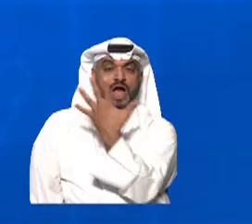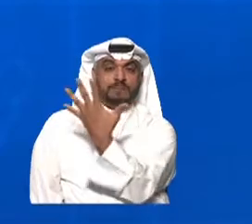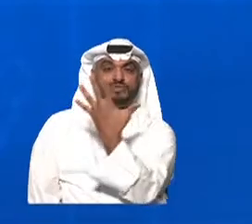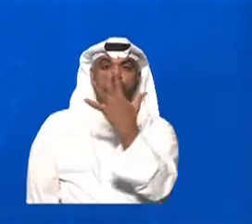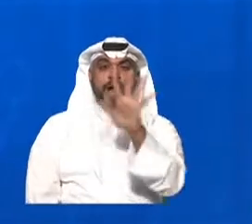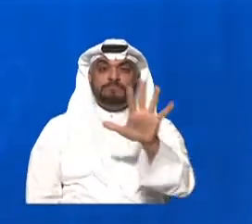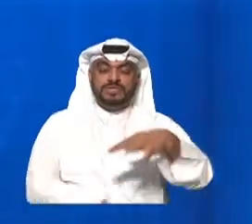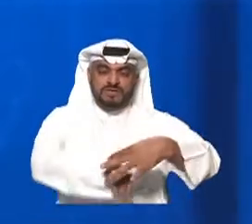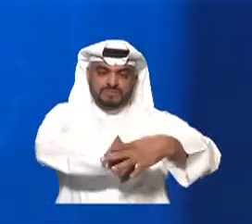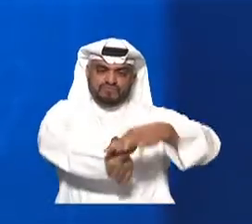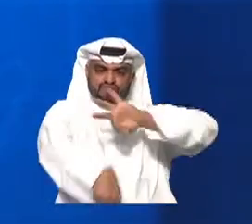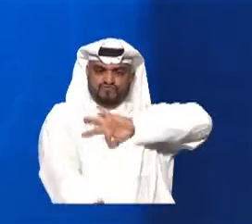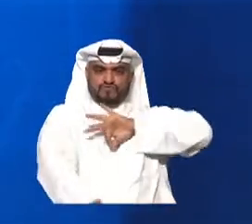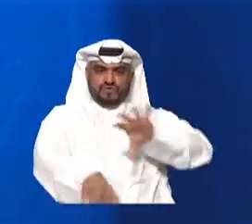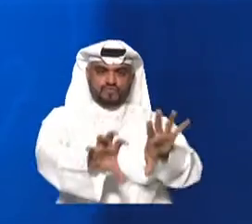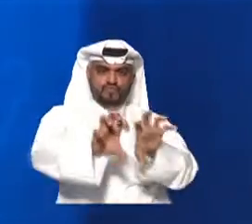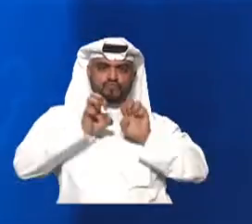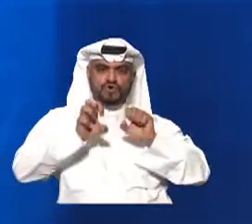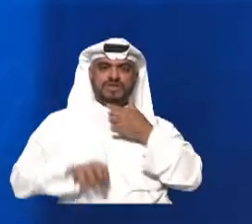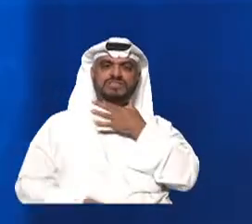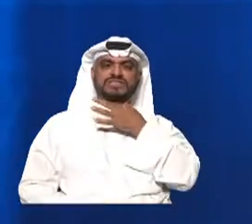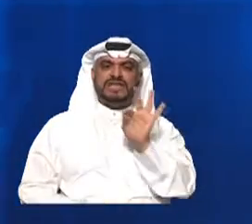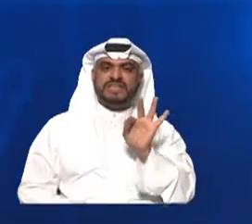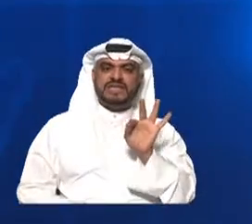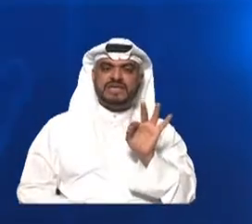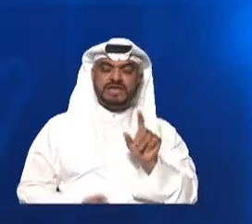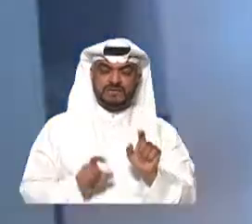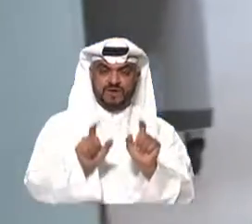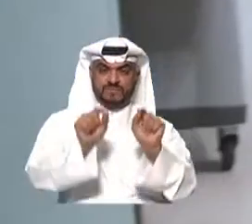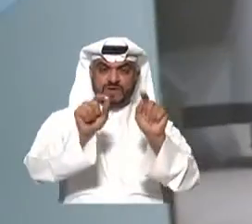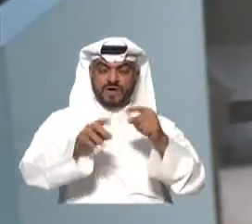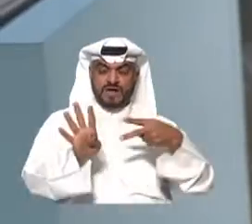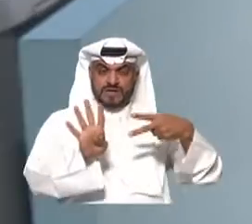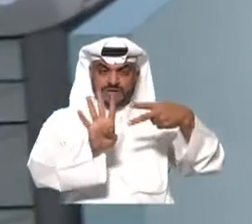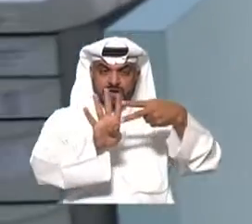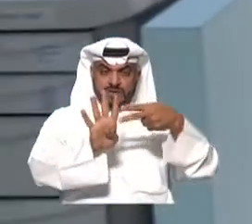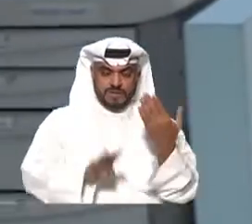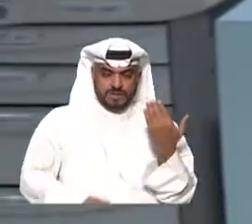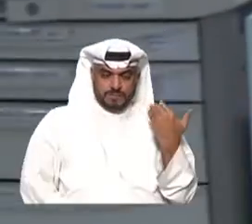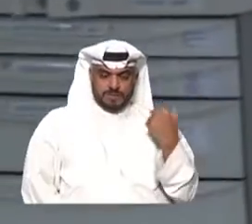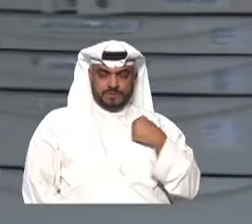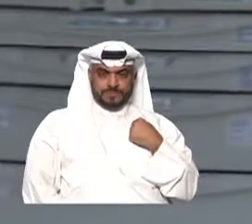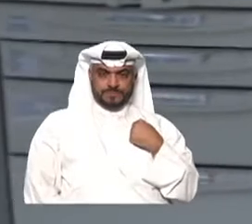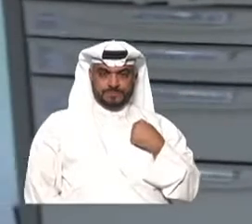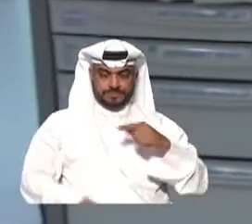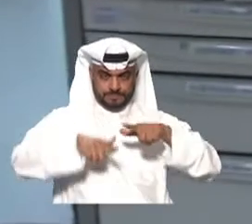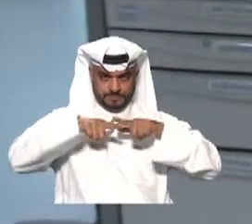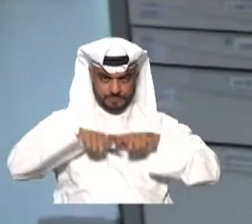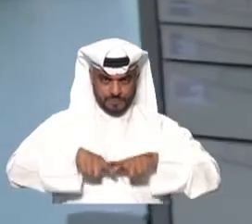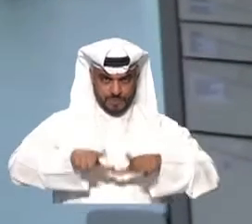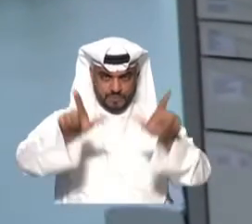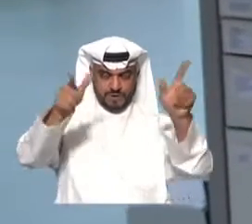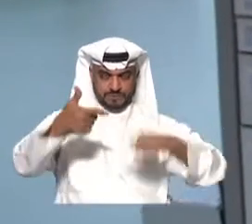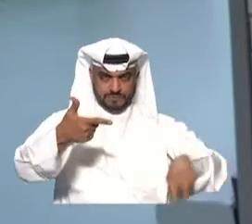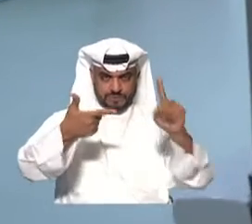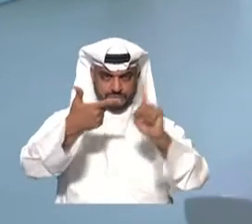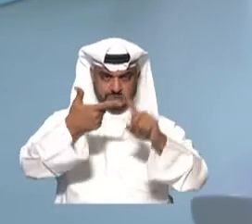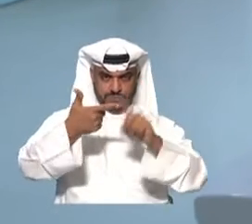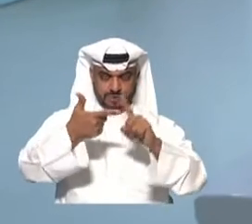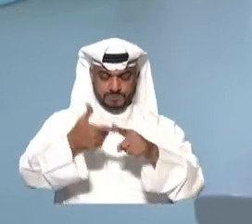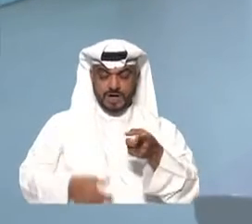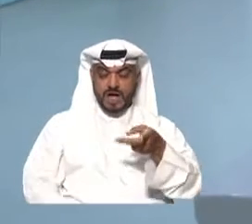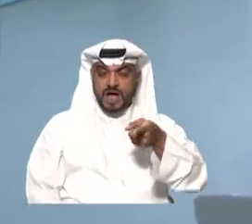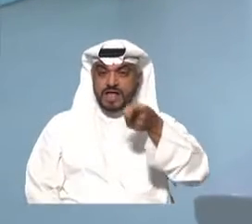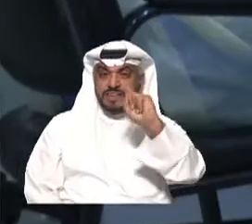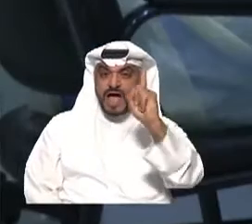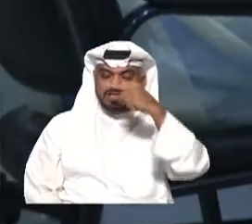1555 إصابة جديدة بفيروس كورونا المستجد في الساعات الأربع والعشرين الماضية، فيما سجلت 11